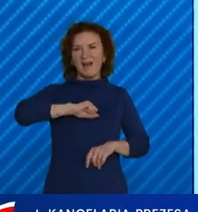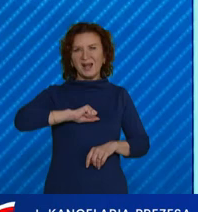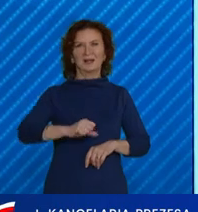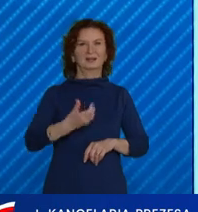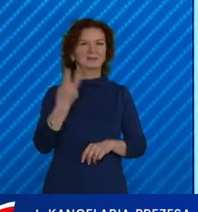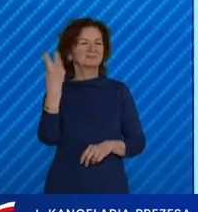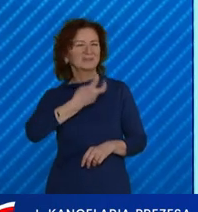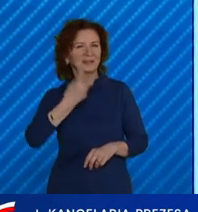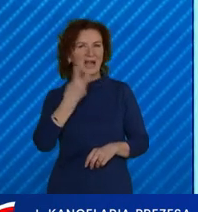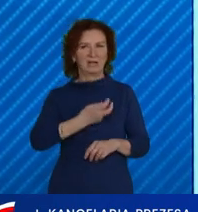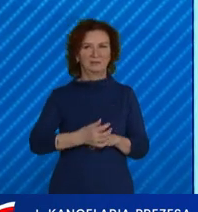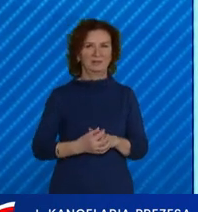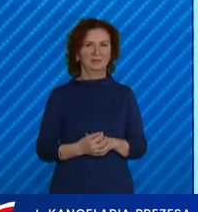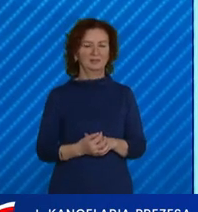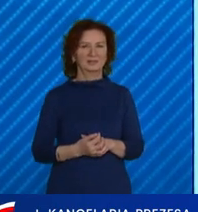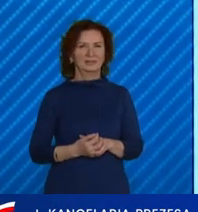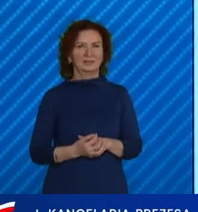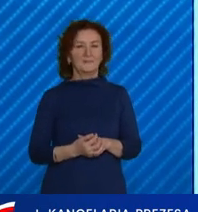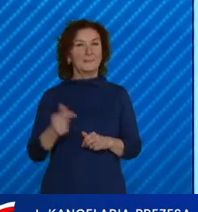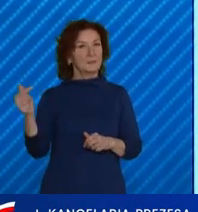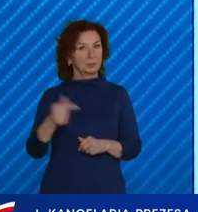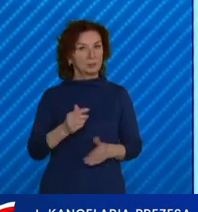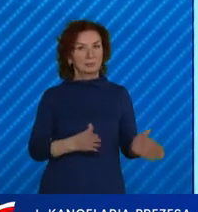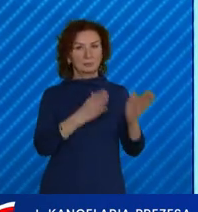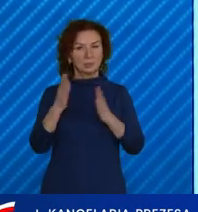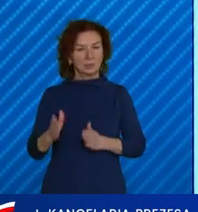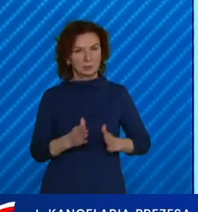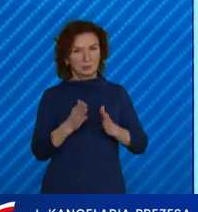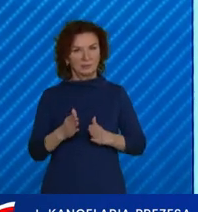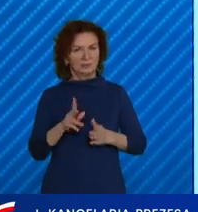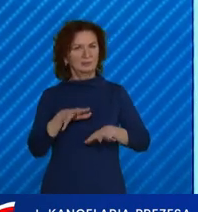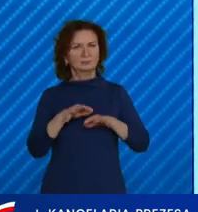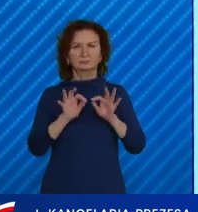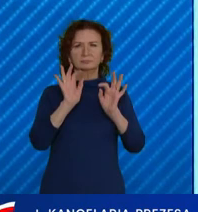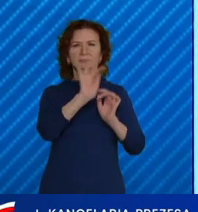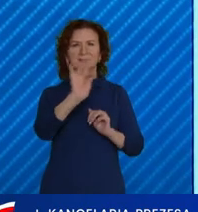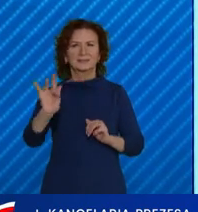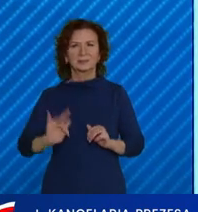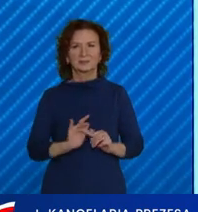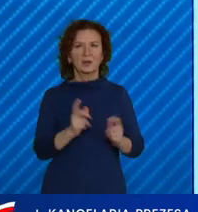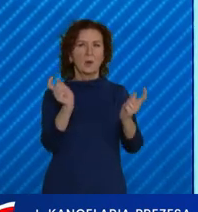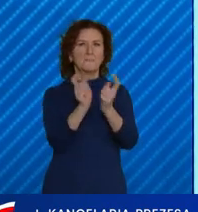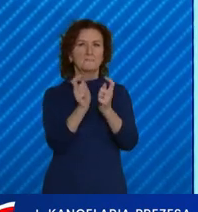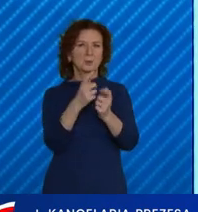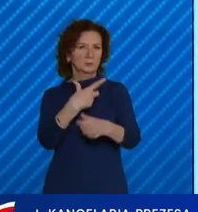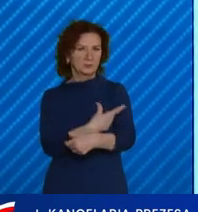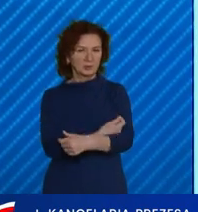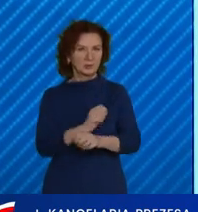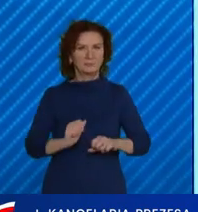bardziej atrakcyjnie. Musimy przygotować taką sieć punktów szczepień,